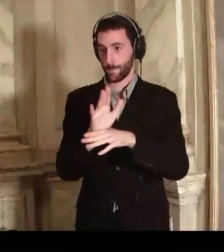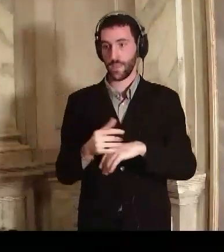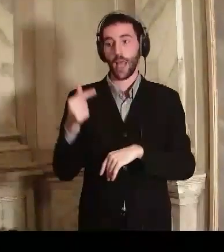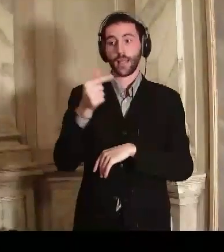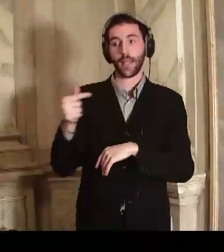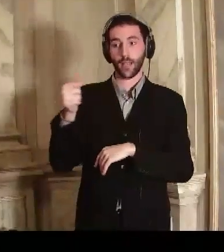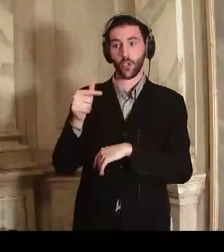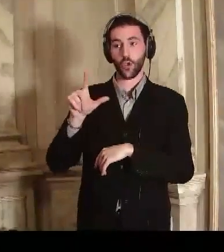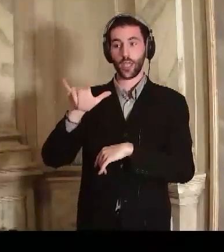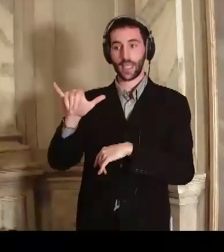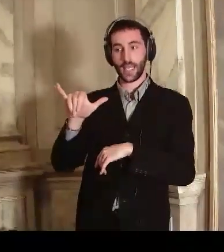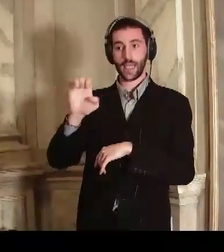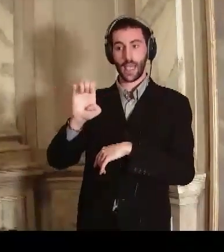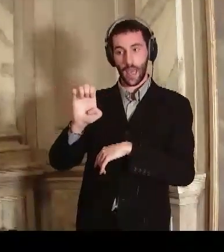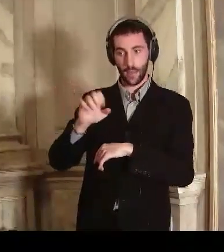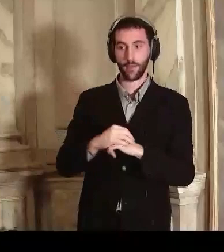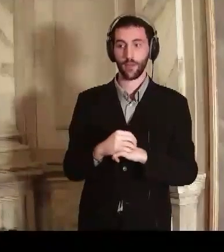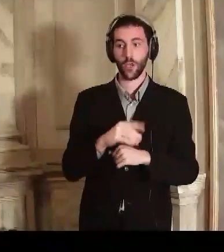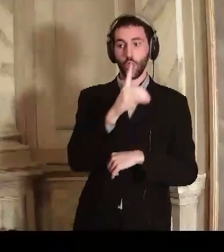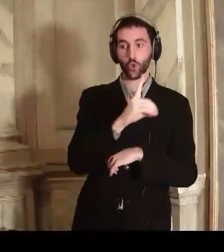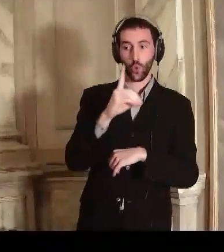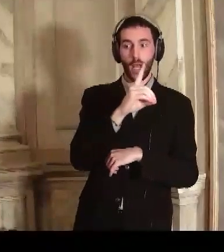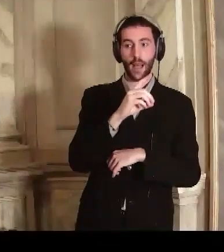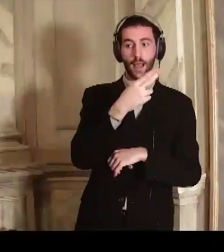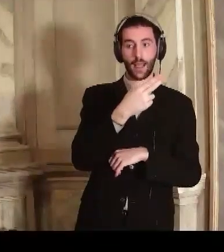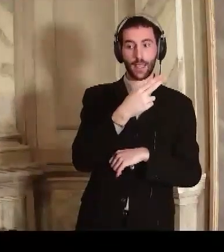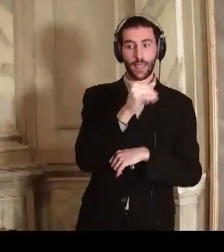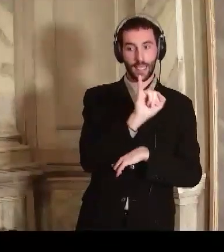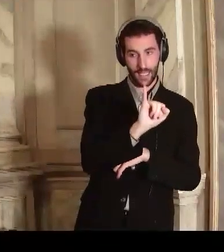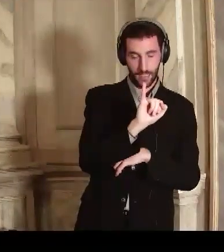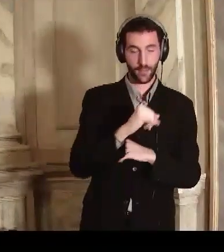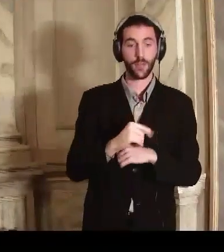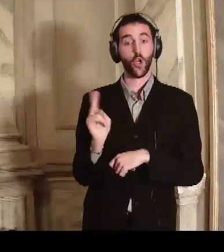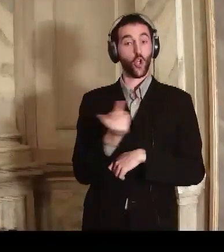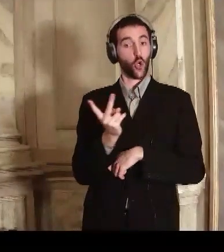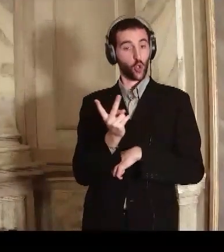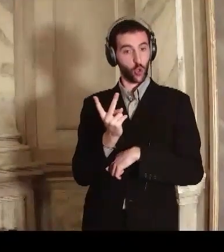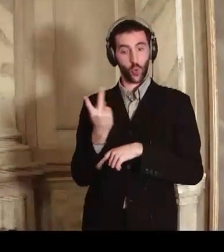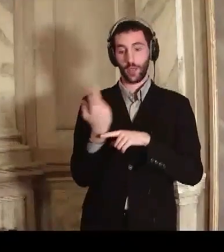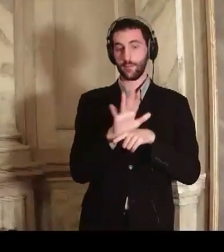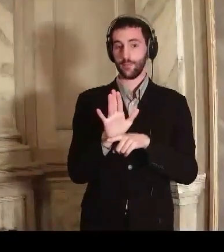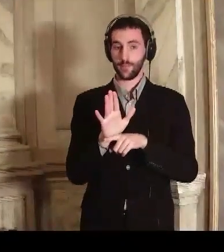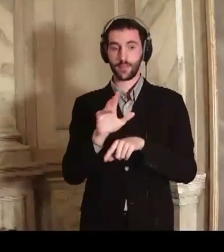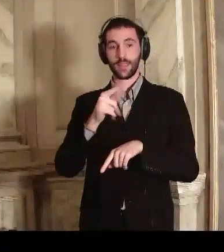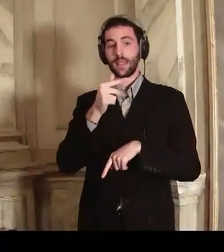per la prima volta a Venezia la loro eccezionale compagnia Tao Dance in occasione delle prime europee di